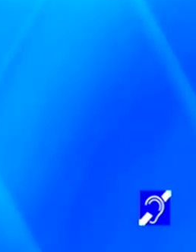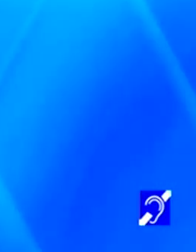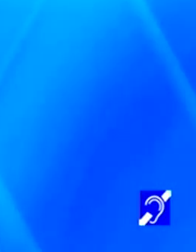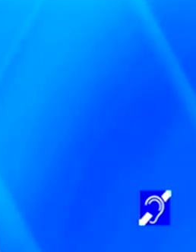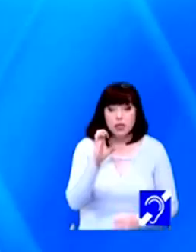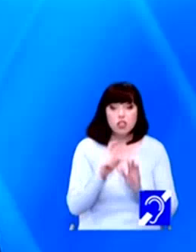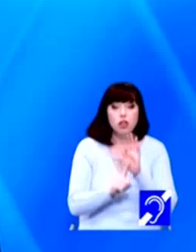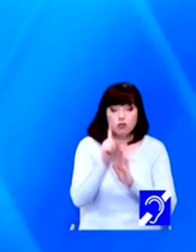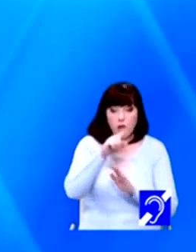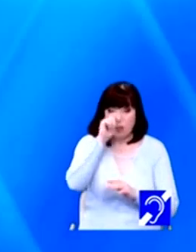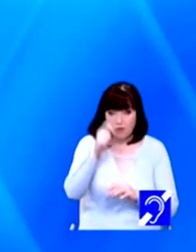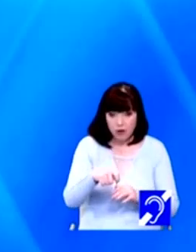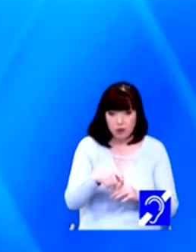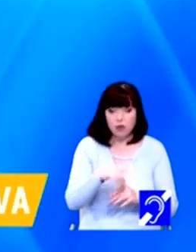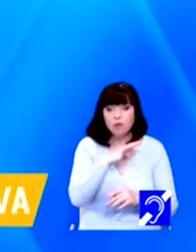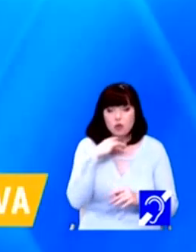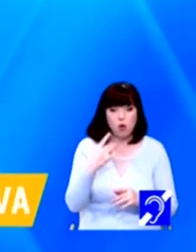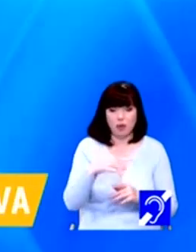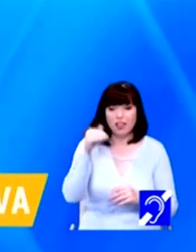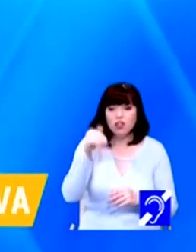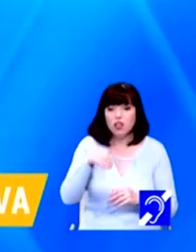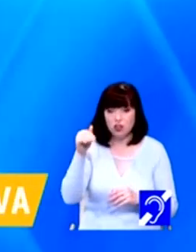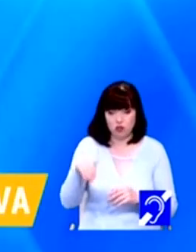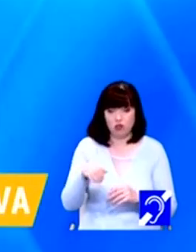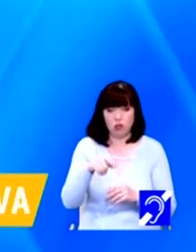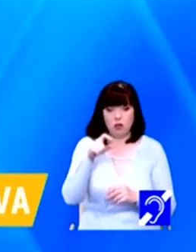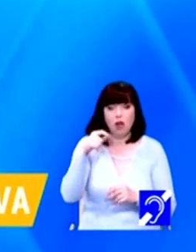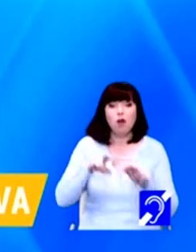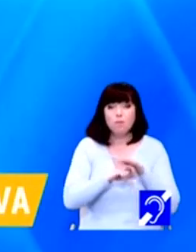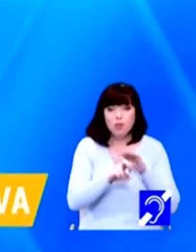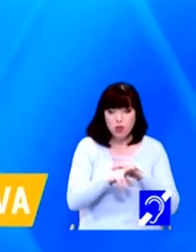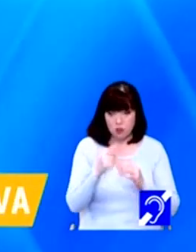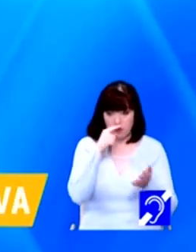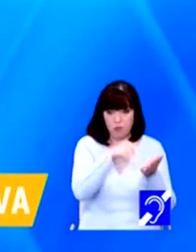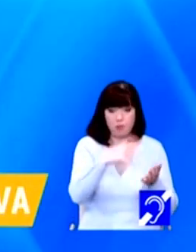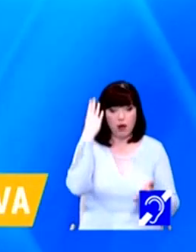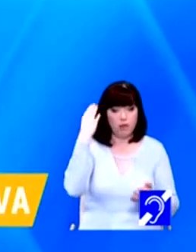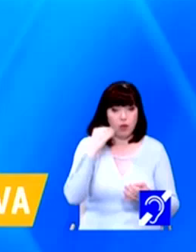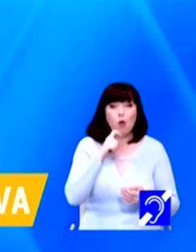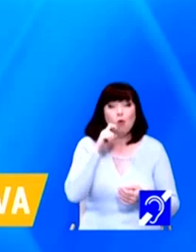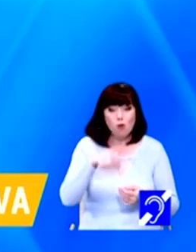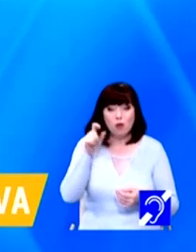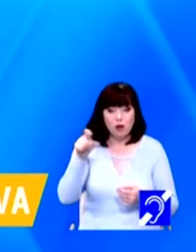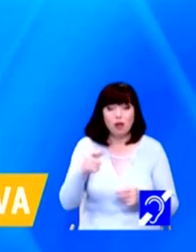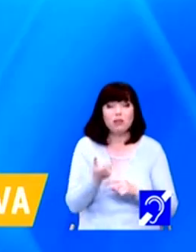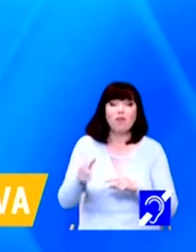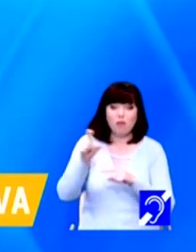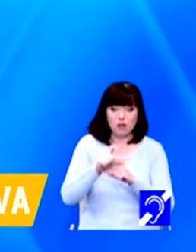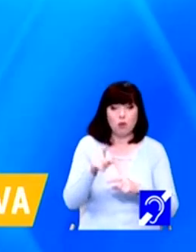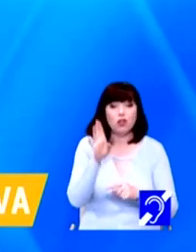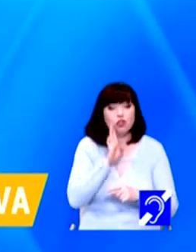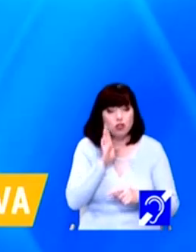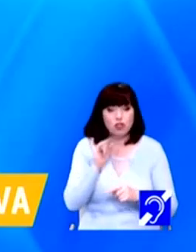De la începutul războiului, 10.000 de refugiați au intrat în Republica Moldova. Ucrainenii, în majoritate femei și copii, sunt